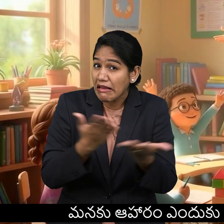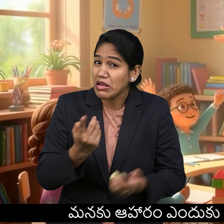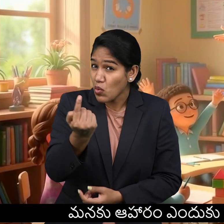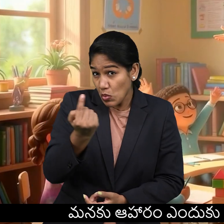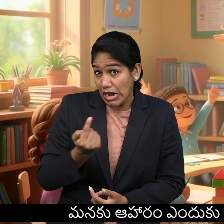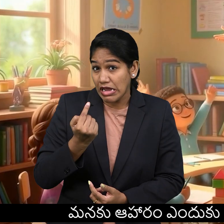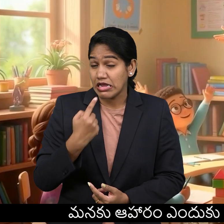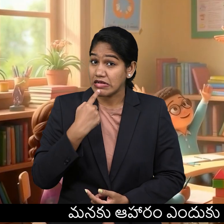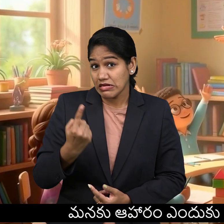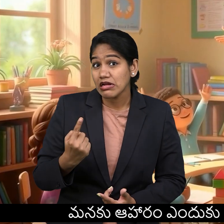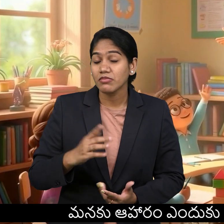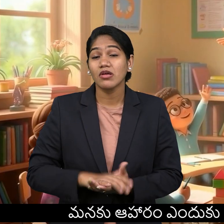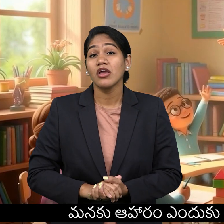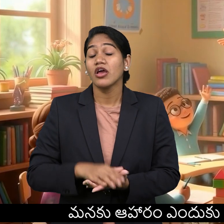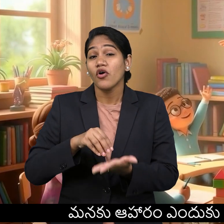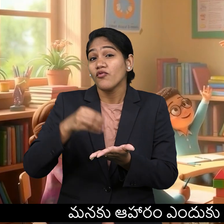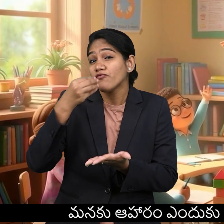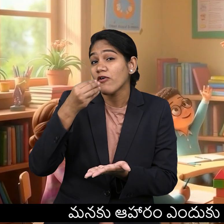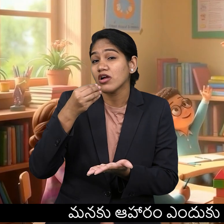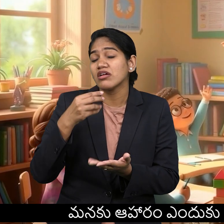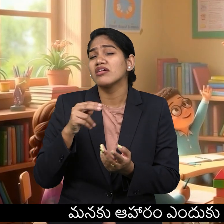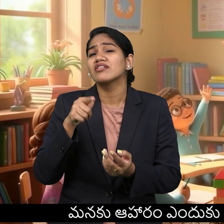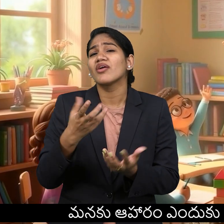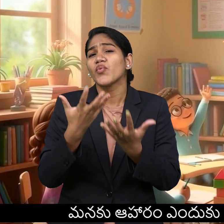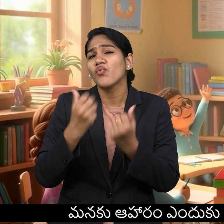మనకు ఆహారం ఎందుకు అవసరమో ఎవరైనా నాకు చెప్పగలరా?